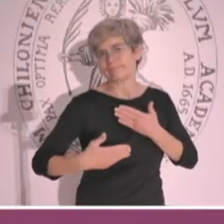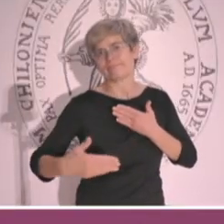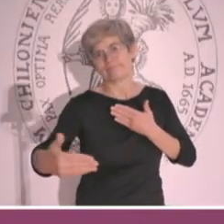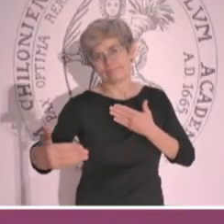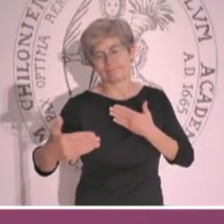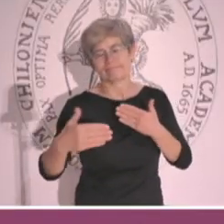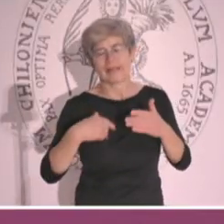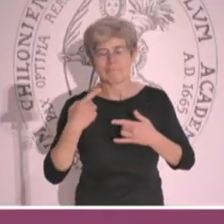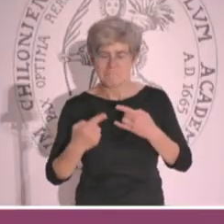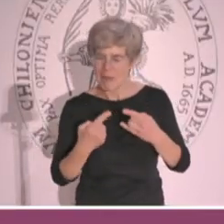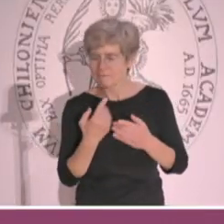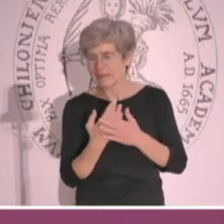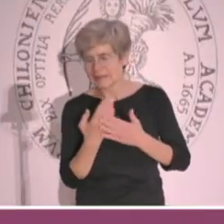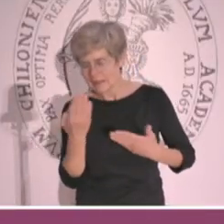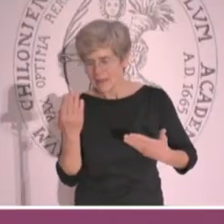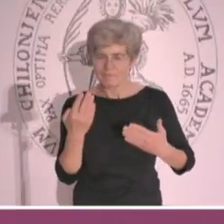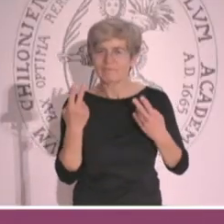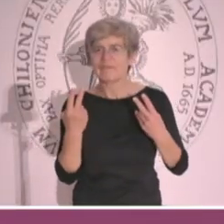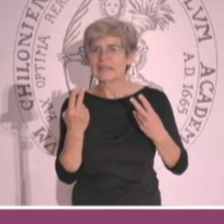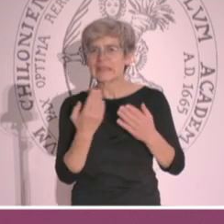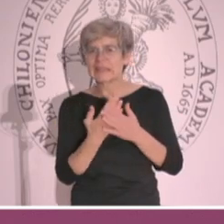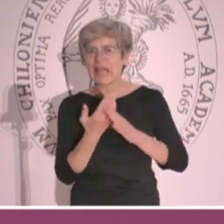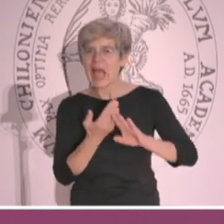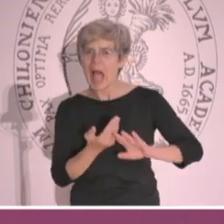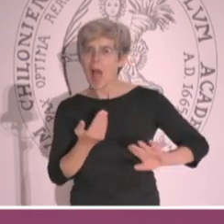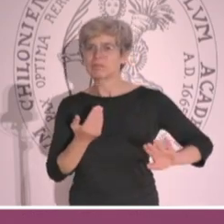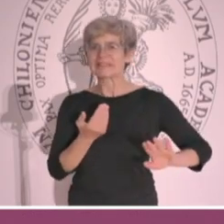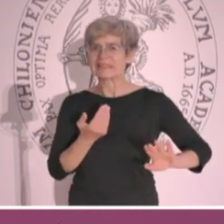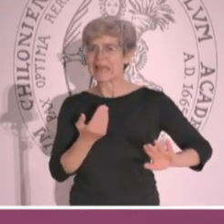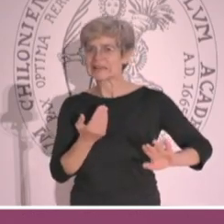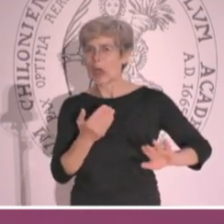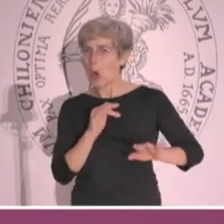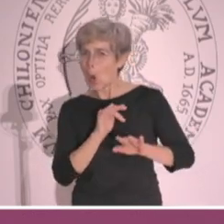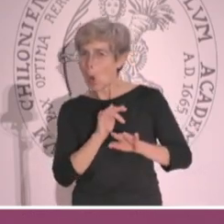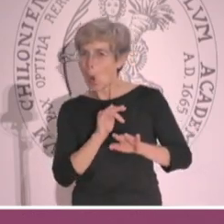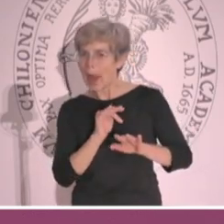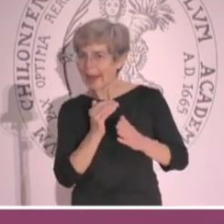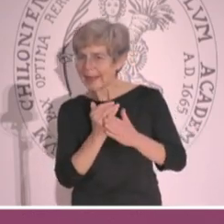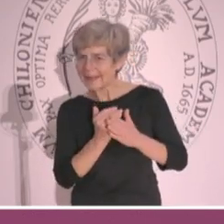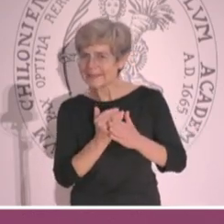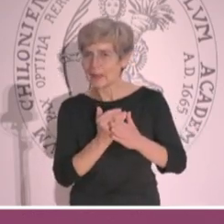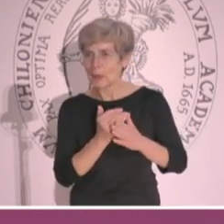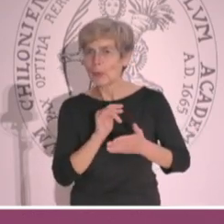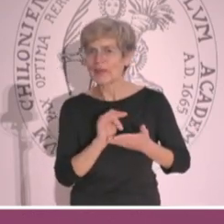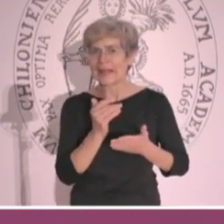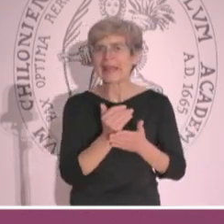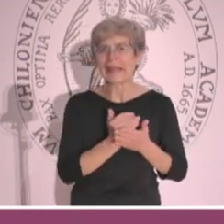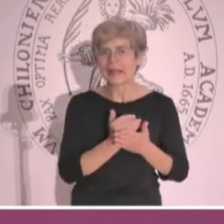Monaten darum gehen, die Abstandskontroll- und Hygieneregeln auch weiterhin einzuhalten.